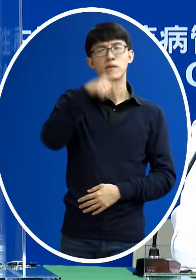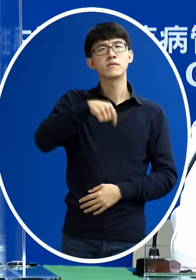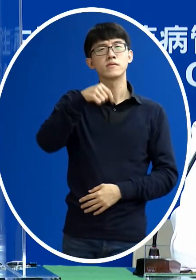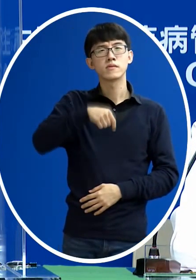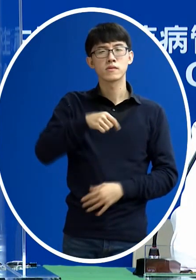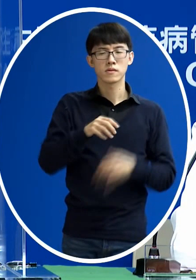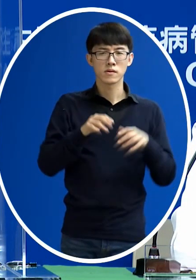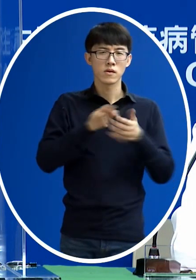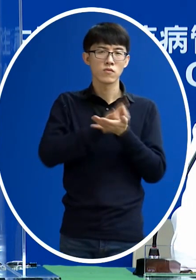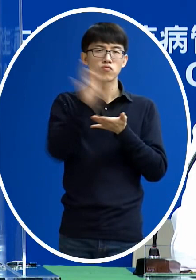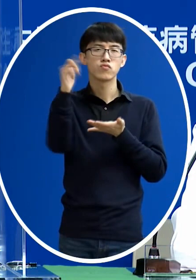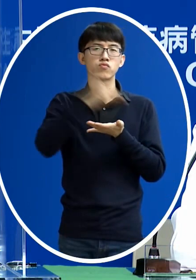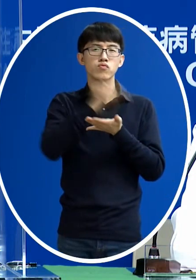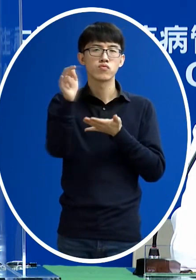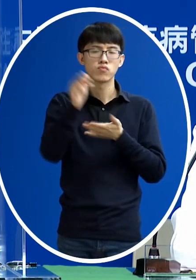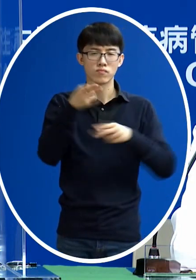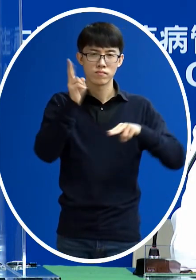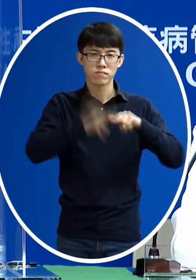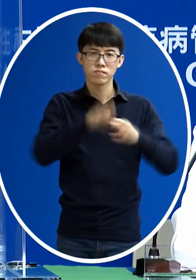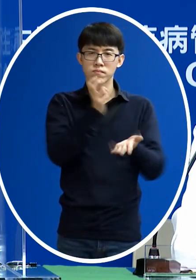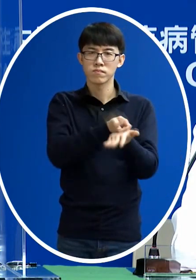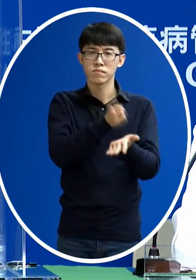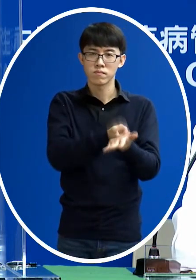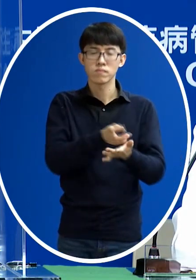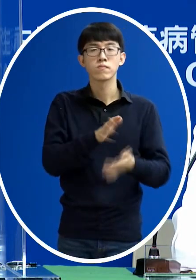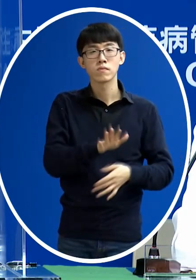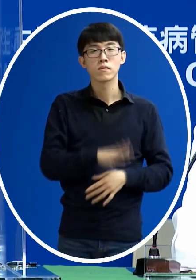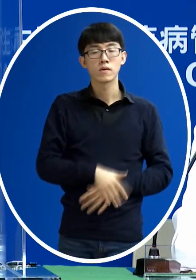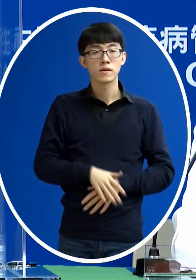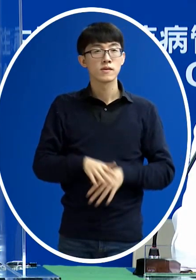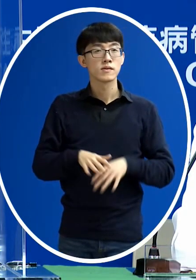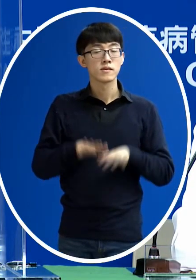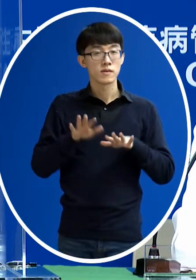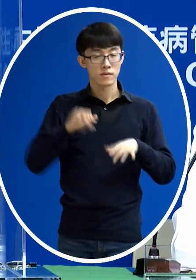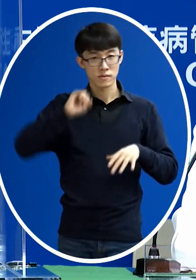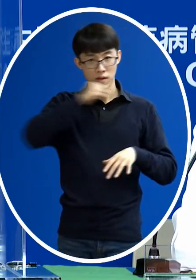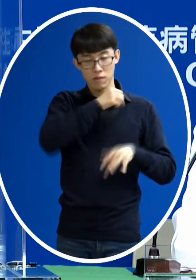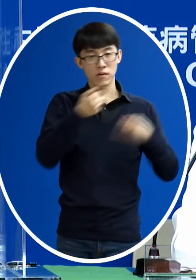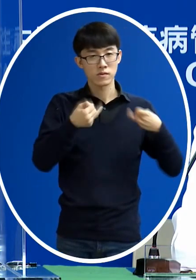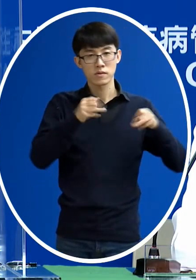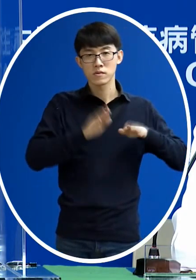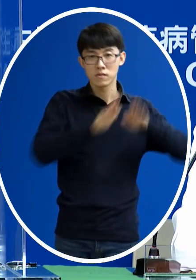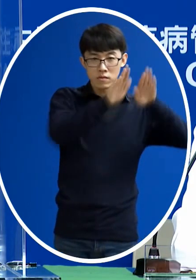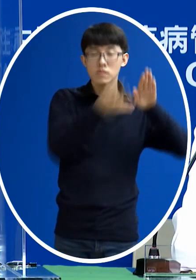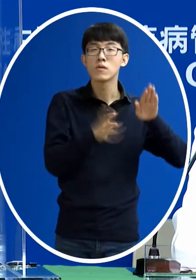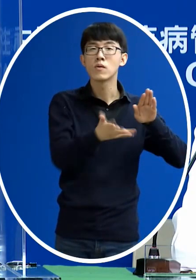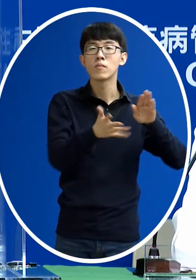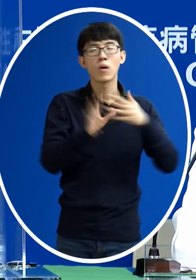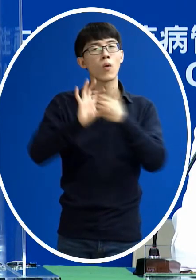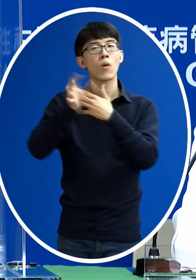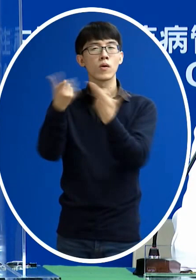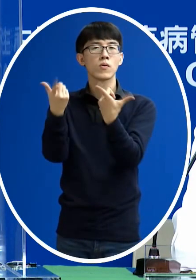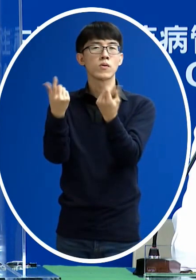这方排名比较低。那这次会升高，是因为大家的边境都开始在严管，